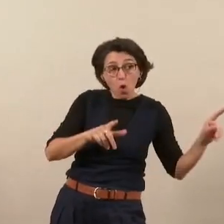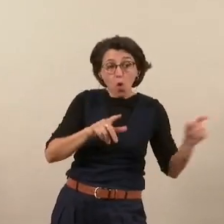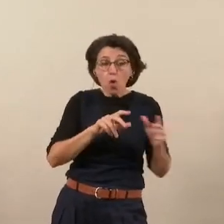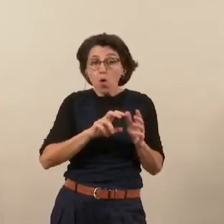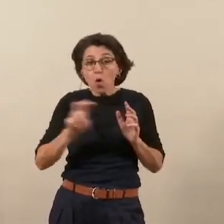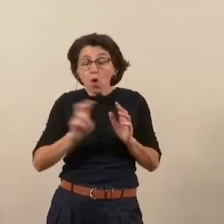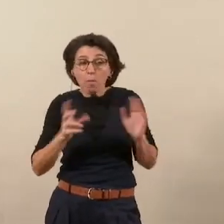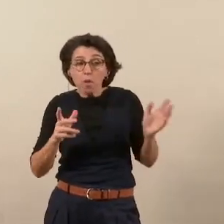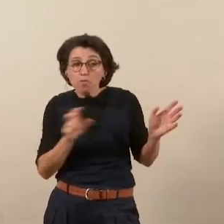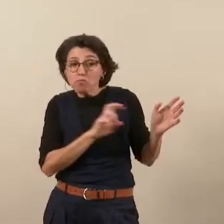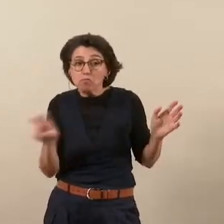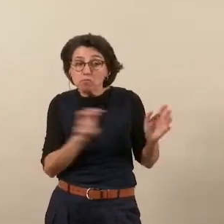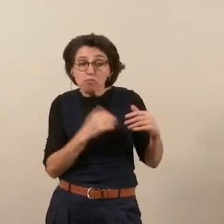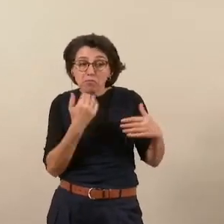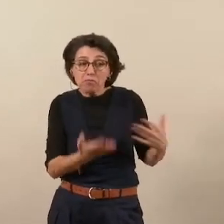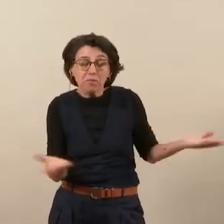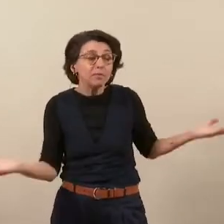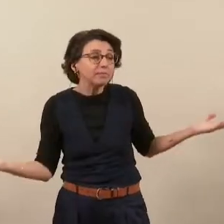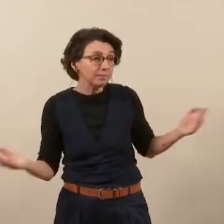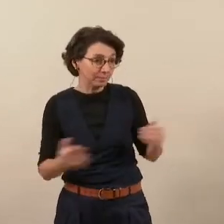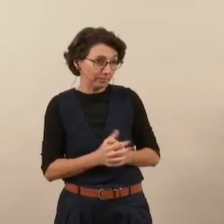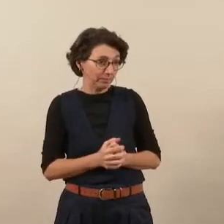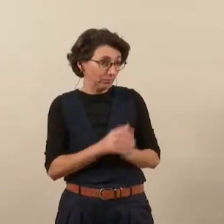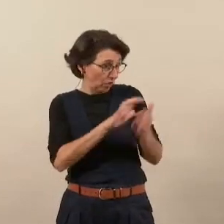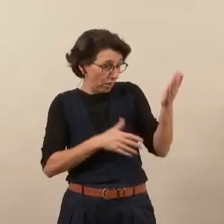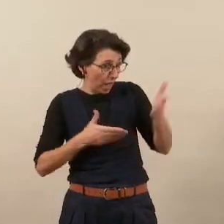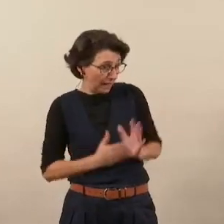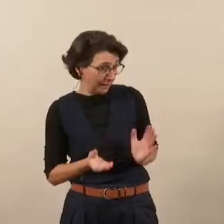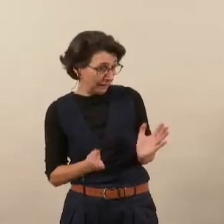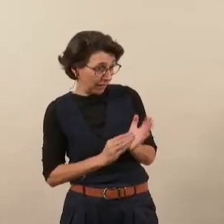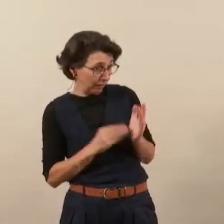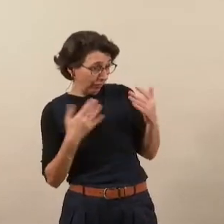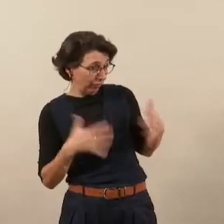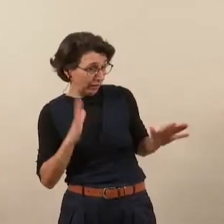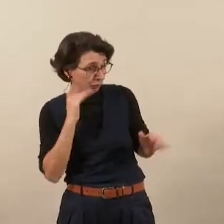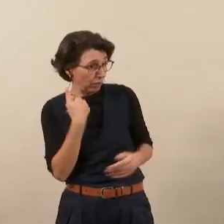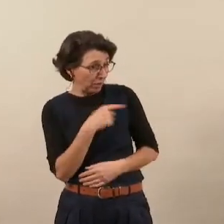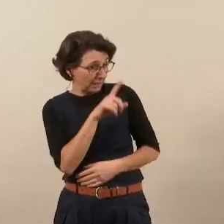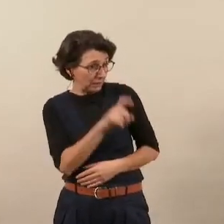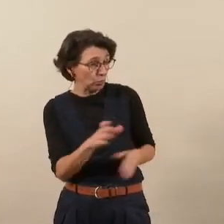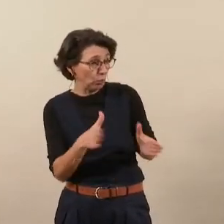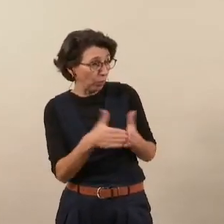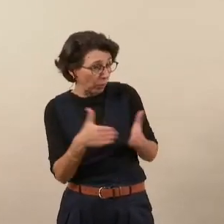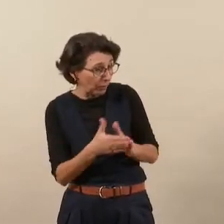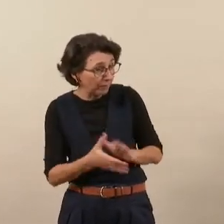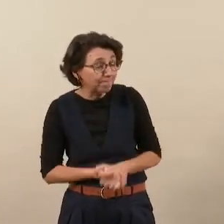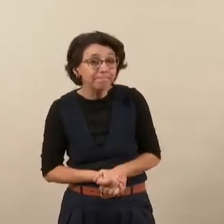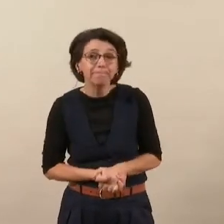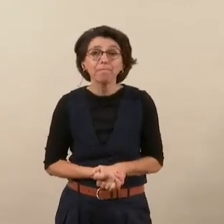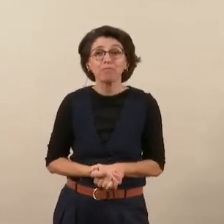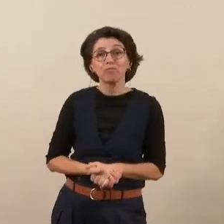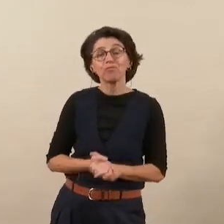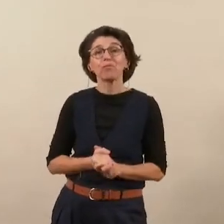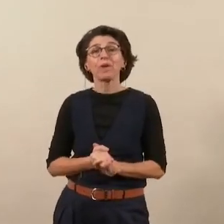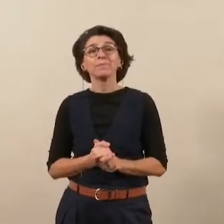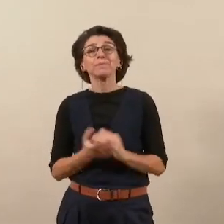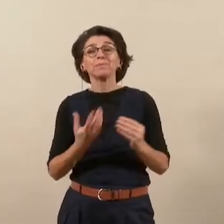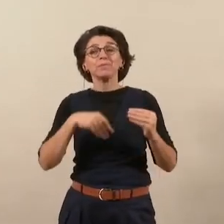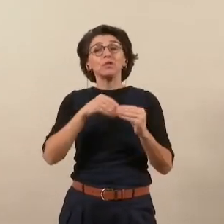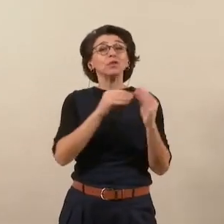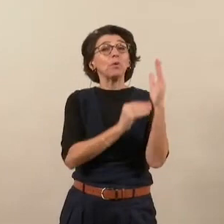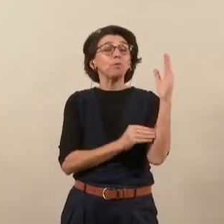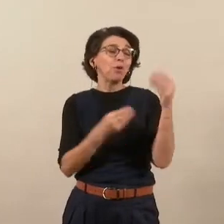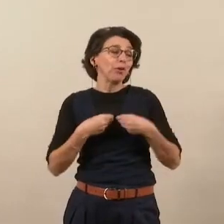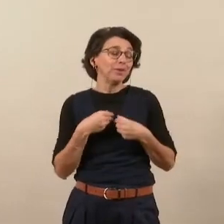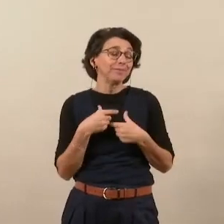acte. L'amendement que vous proposez à cette délibération nous fait d'autant plus sourire.